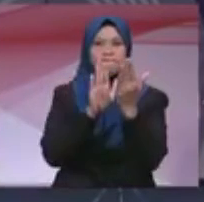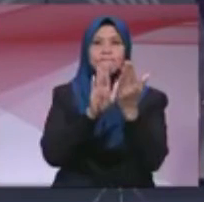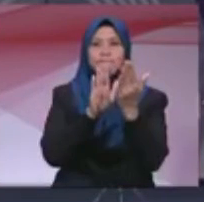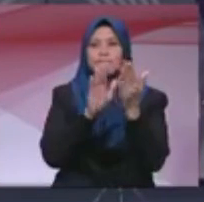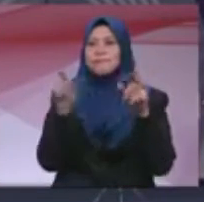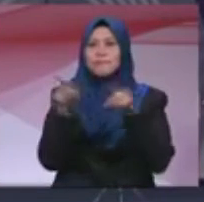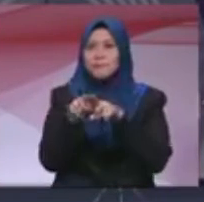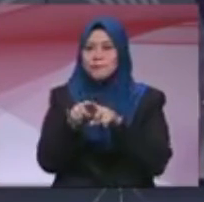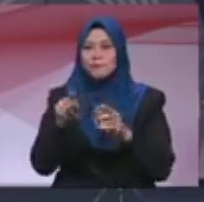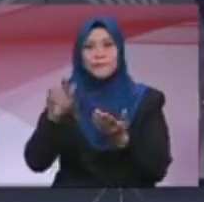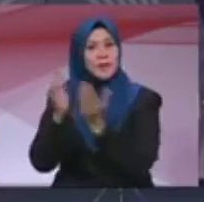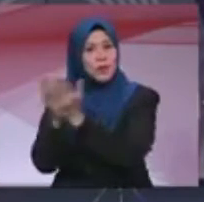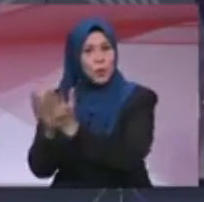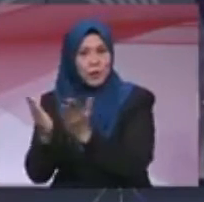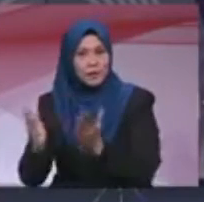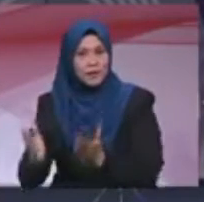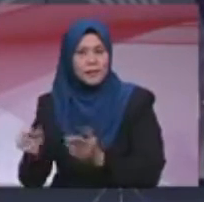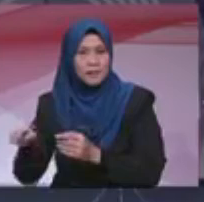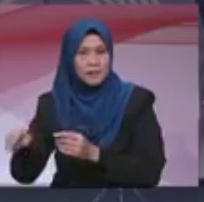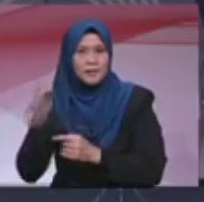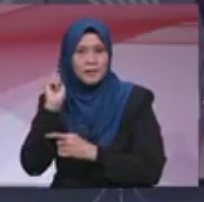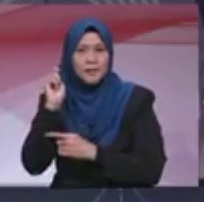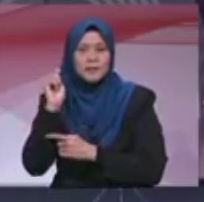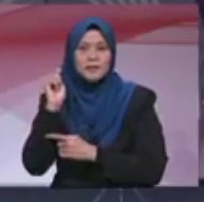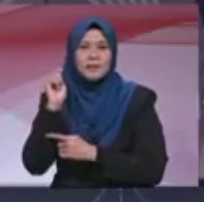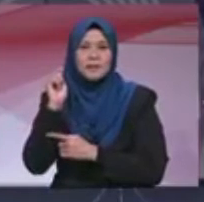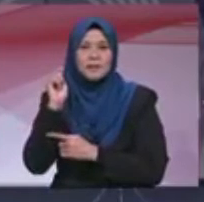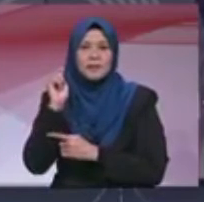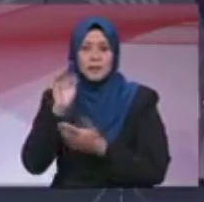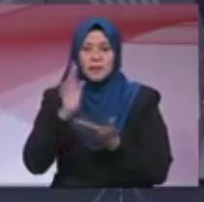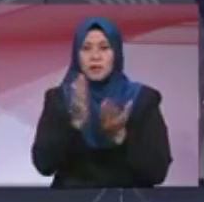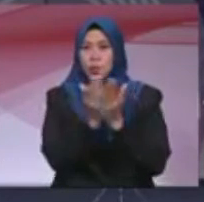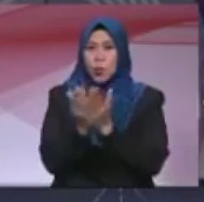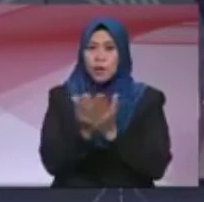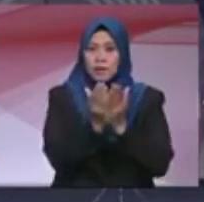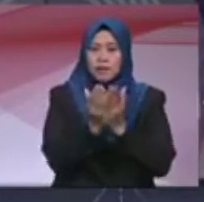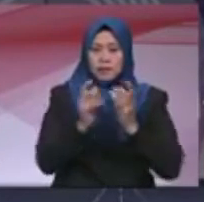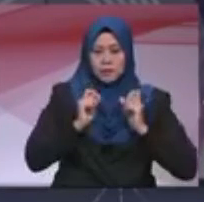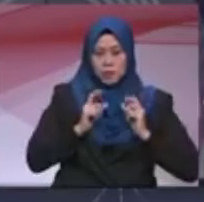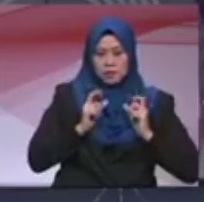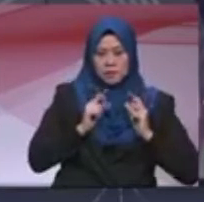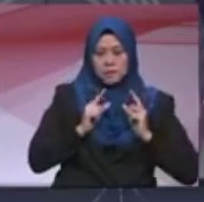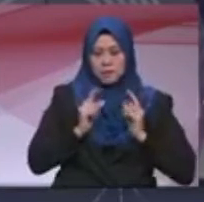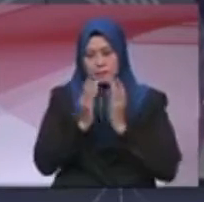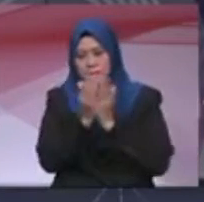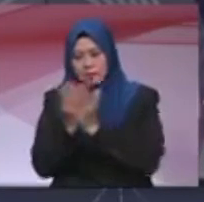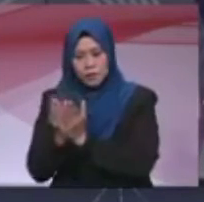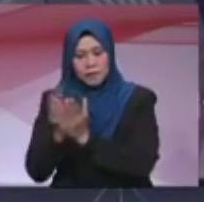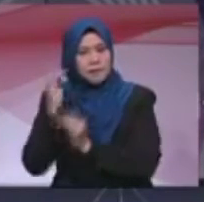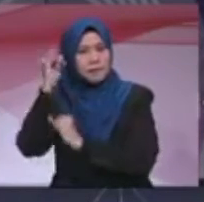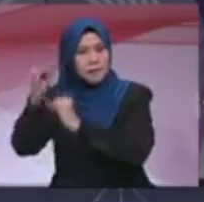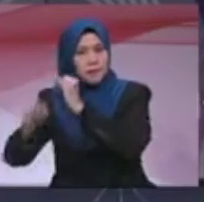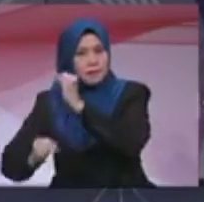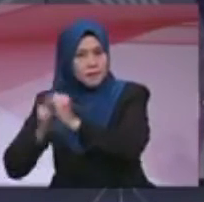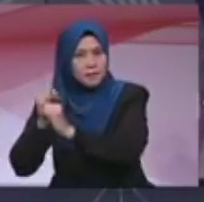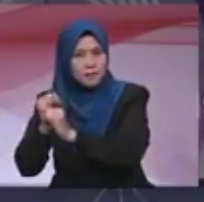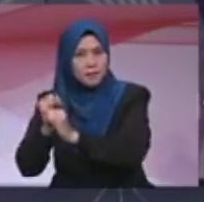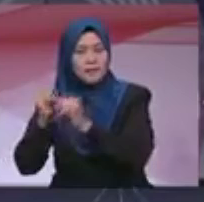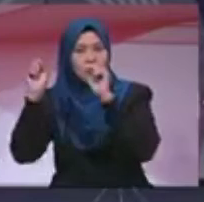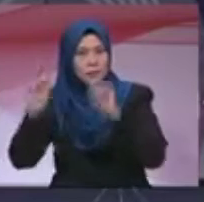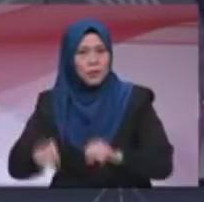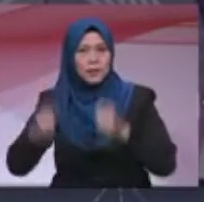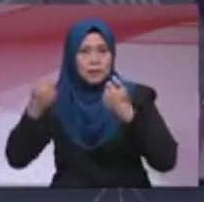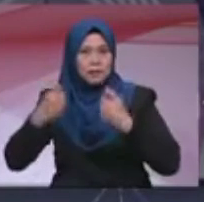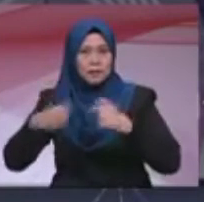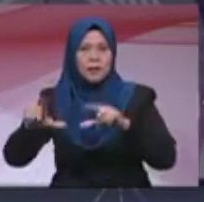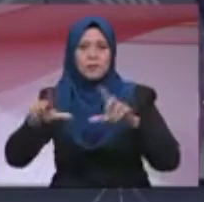di sekolah tadi, PDP secara bersemuka di sekolah swasta dan sekolah antarabangsa hanya dibenarkan